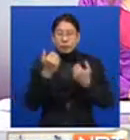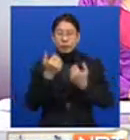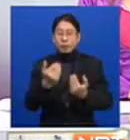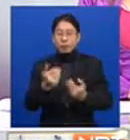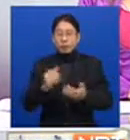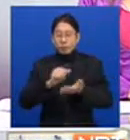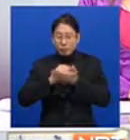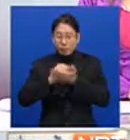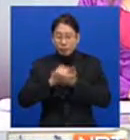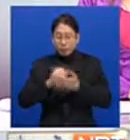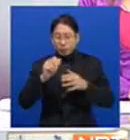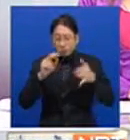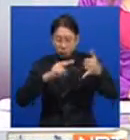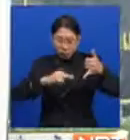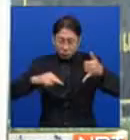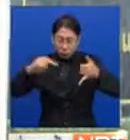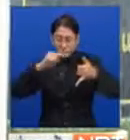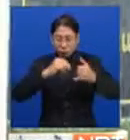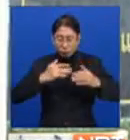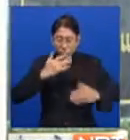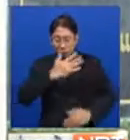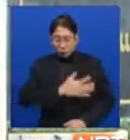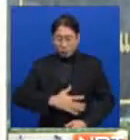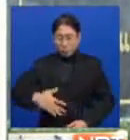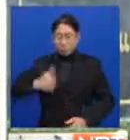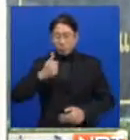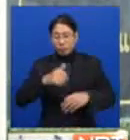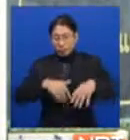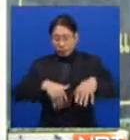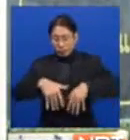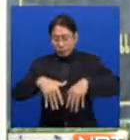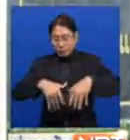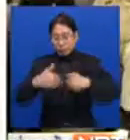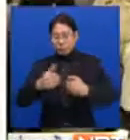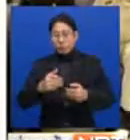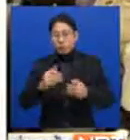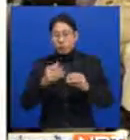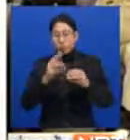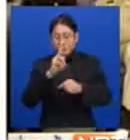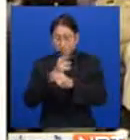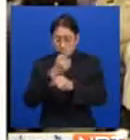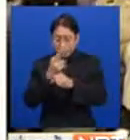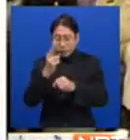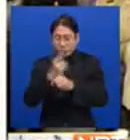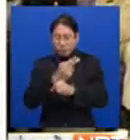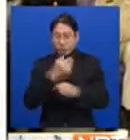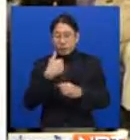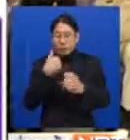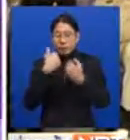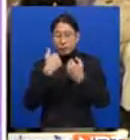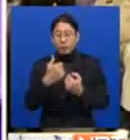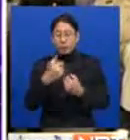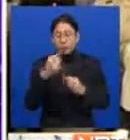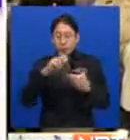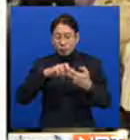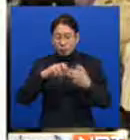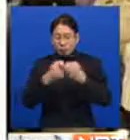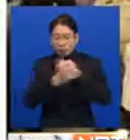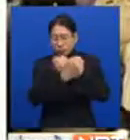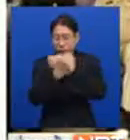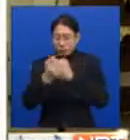ให้บริการตรวจสุขภาพกับประชาชนในชุมชนโดยรอบพื้นที่เหมืองแร่นะคะเพื่อเป็นการป้องกันผลกระทบจาก